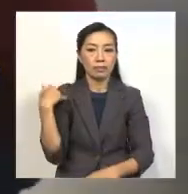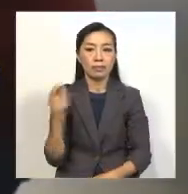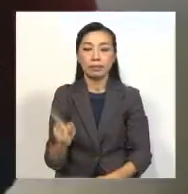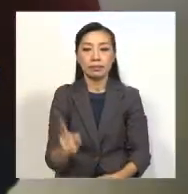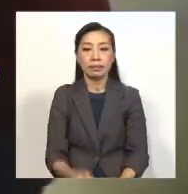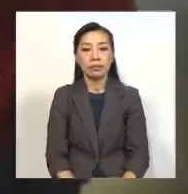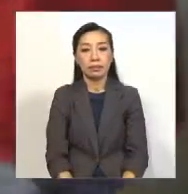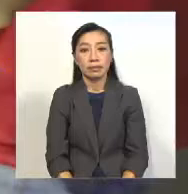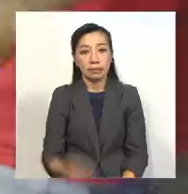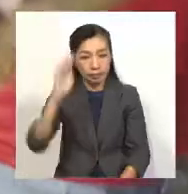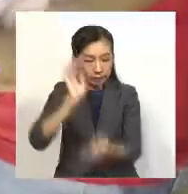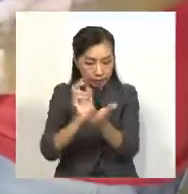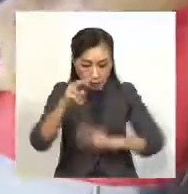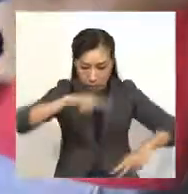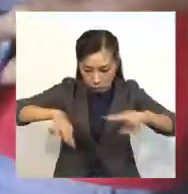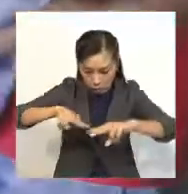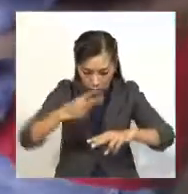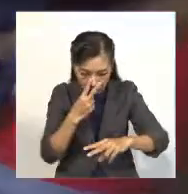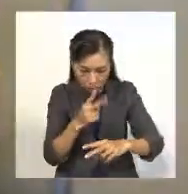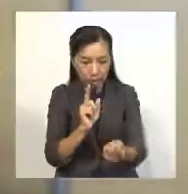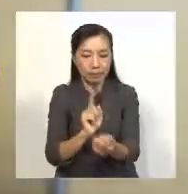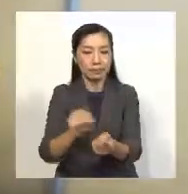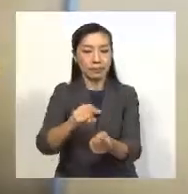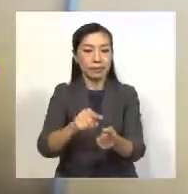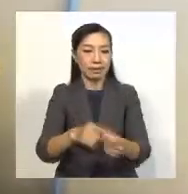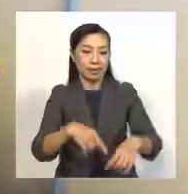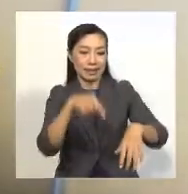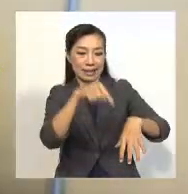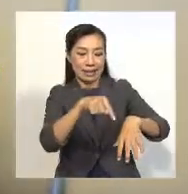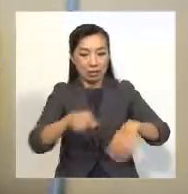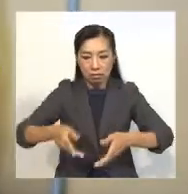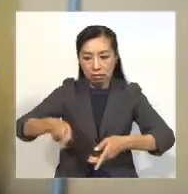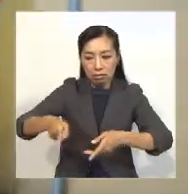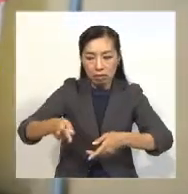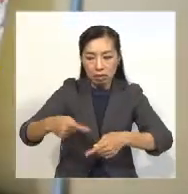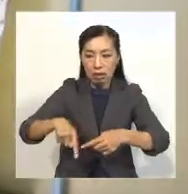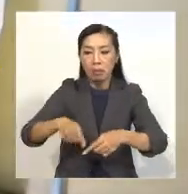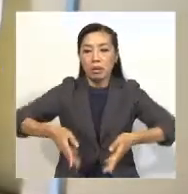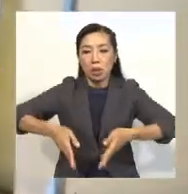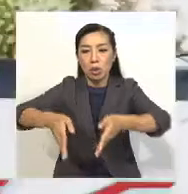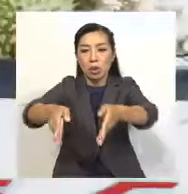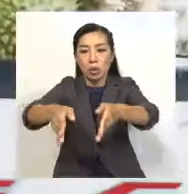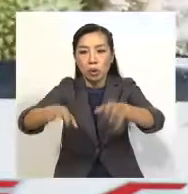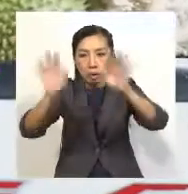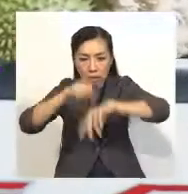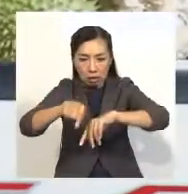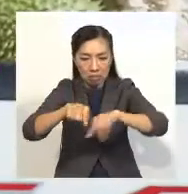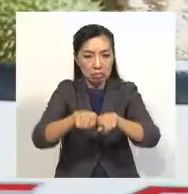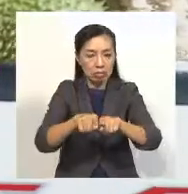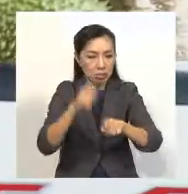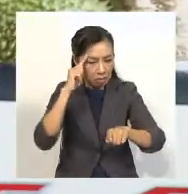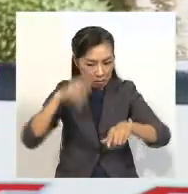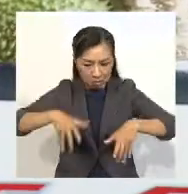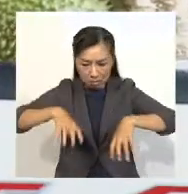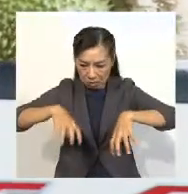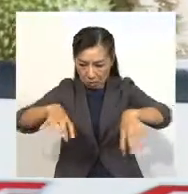ที่การตรวจสอบจุดเกิดเหตุค่ะเจ้าหน้าที่พบว่าบริเวณดังกล่าวเนี่ยเป็นถนนที่เป็นเส้นทางลัดตลอด2ข้างทางจะมีพ่อค้า